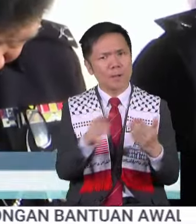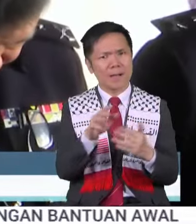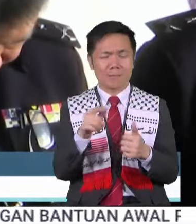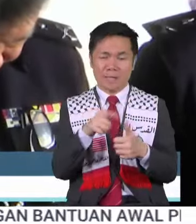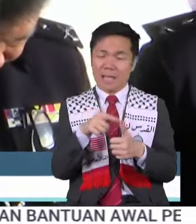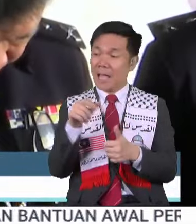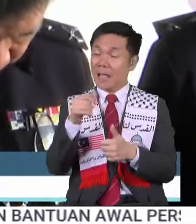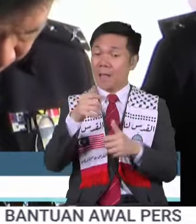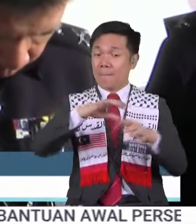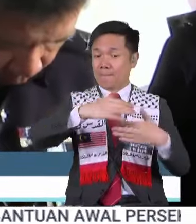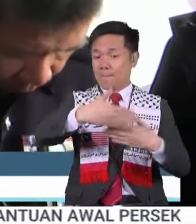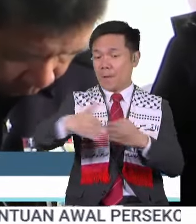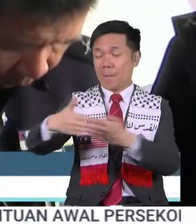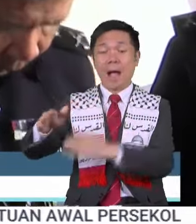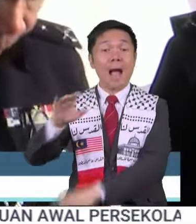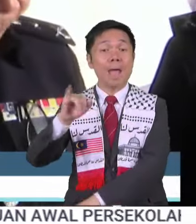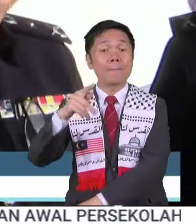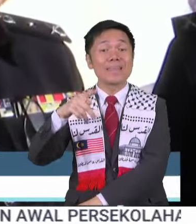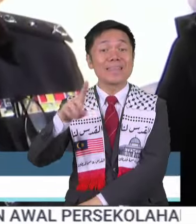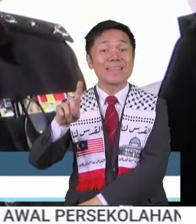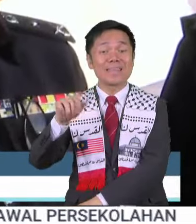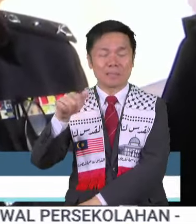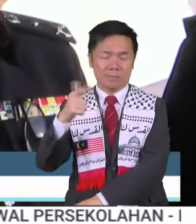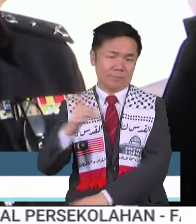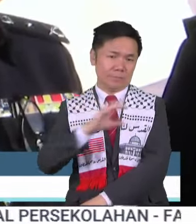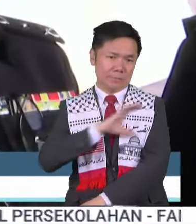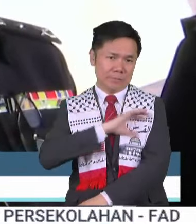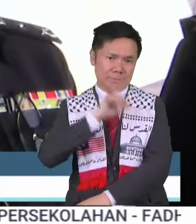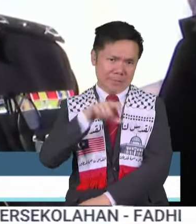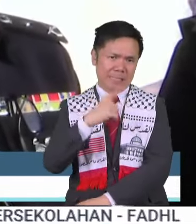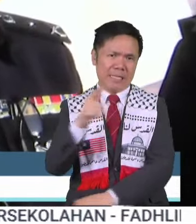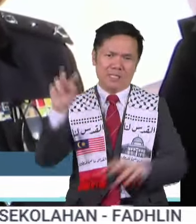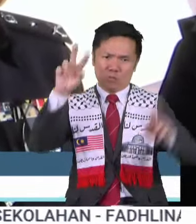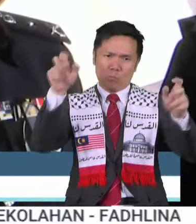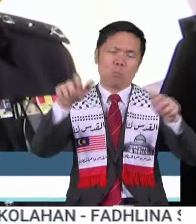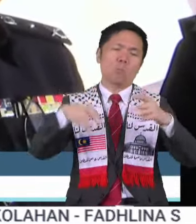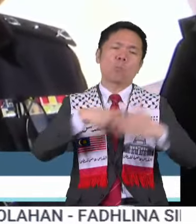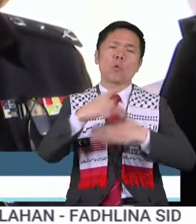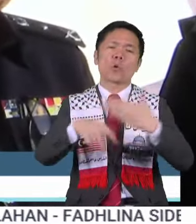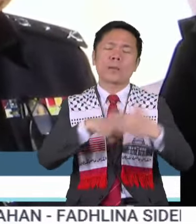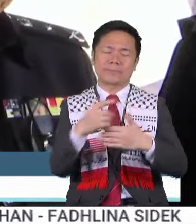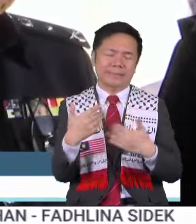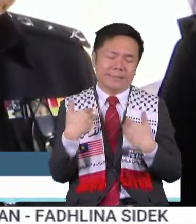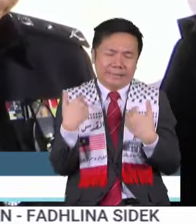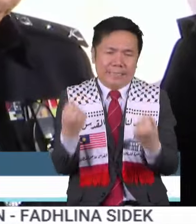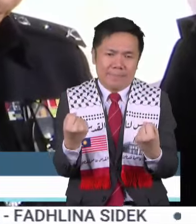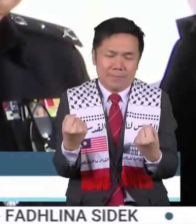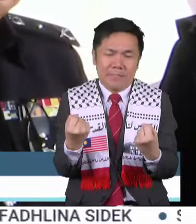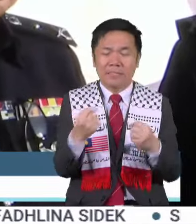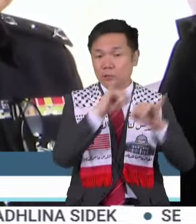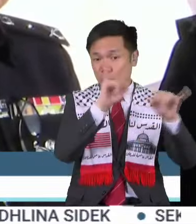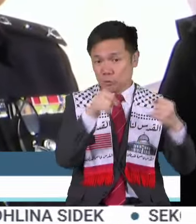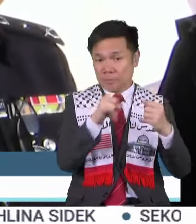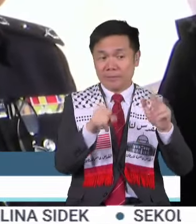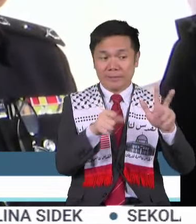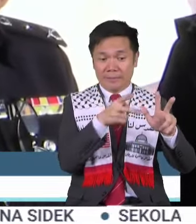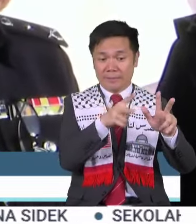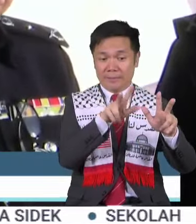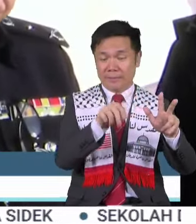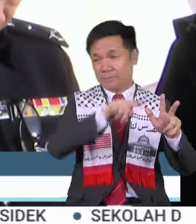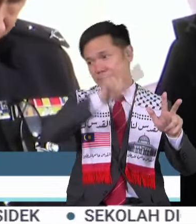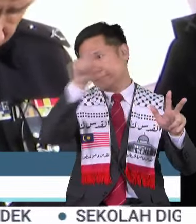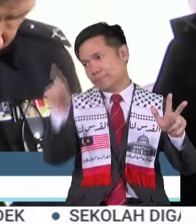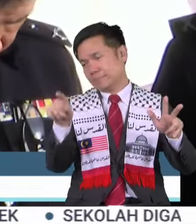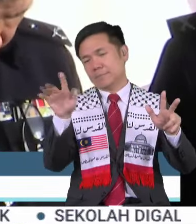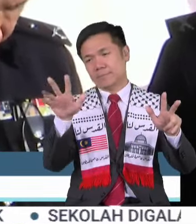ipdipd di kontinen perak in membuat apa ni program Gayi hidup sihat di mana setiap hari jumaat bermula pukul 330 petang hingga pukul 5